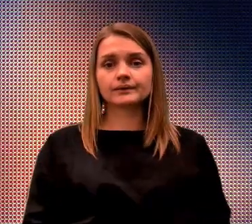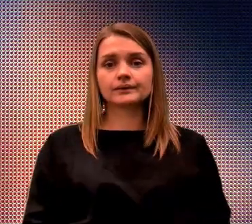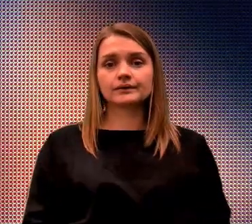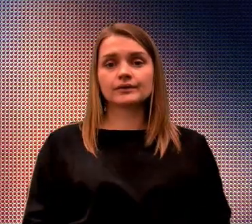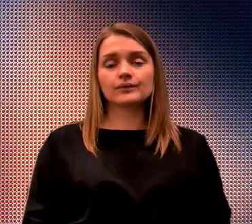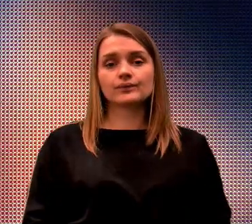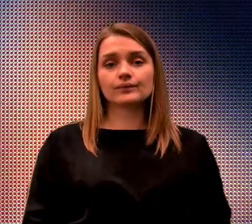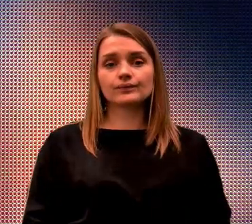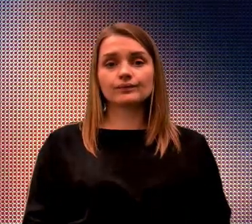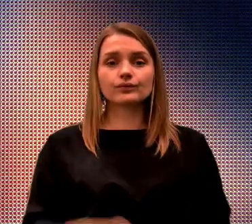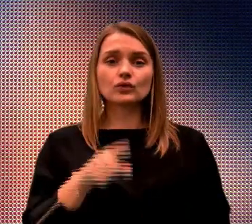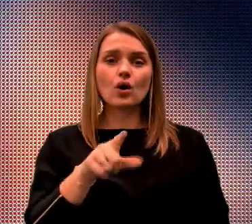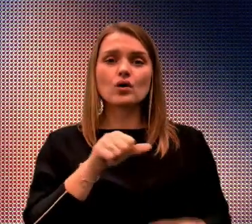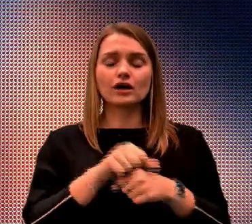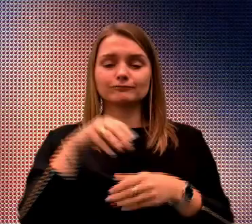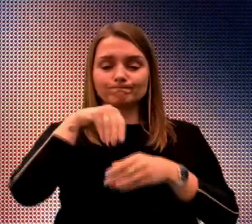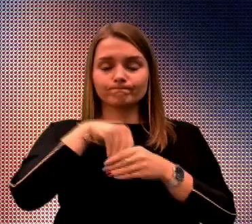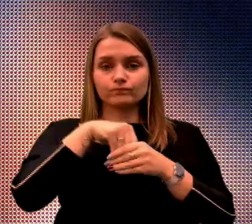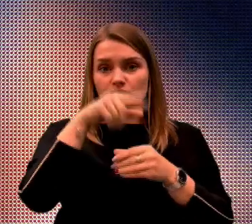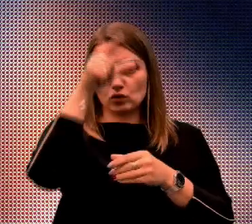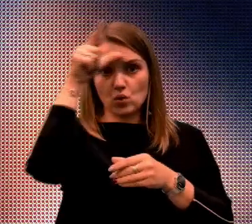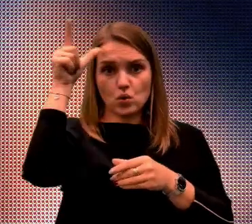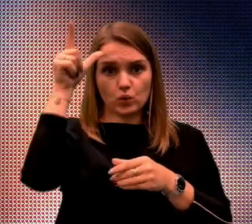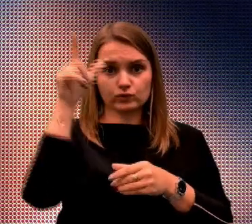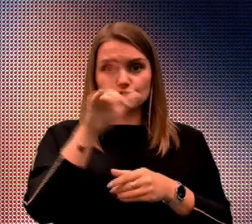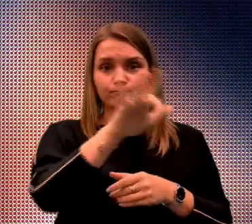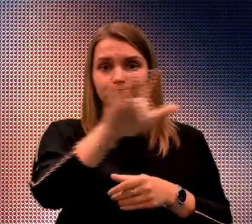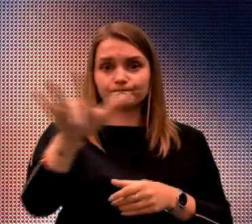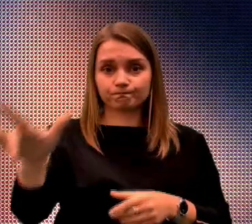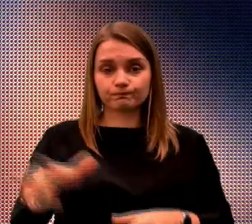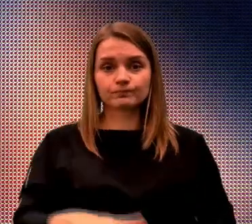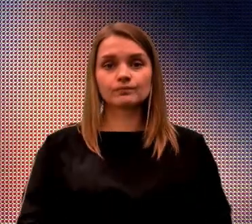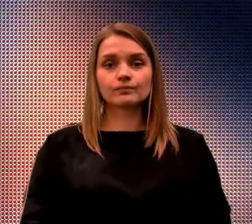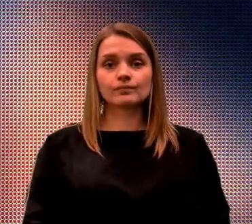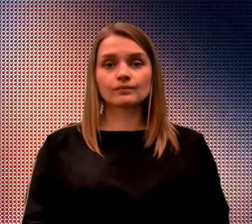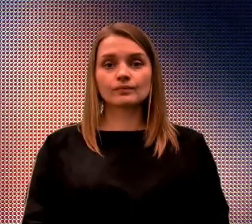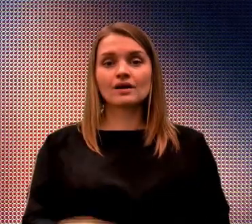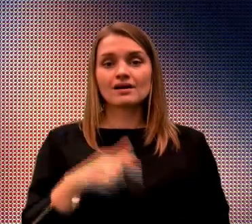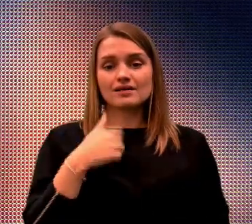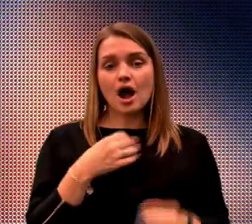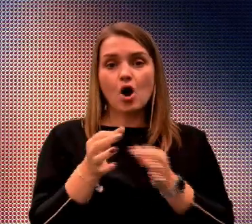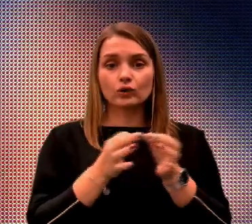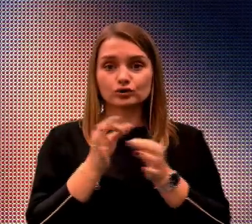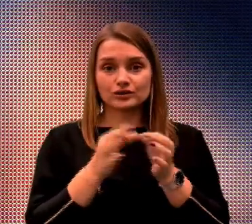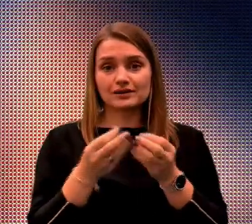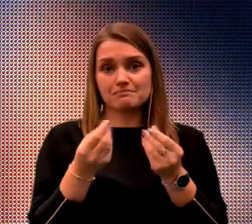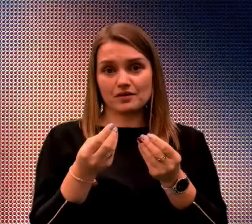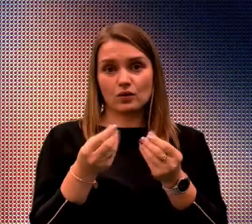to jest w ludziach. Jak nie będę wydawała pieniędzy, ja oszczędzam pieniądze pani